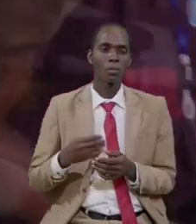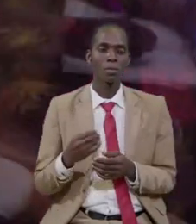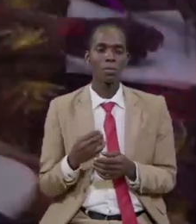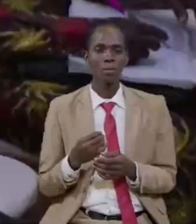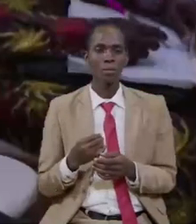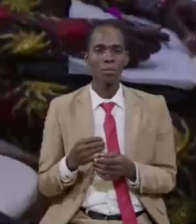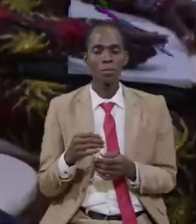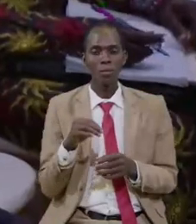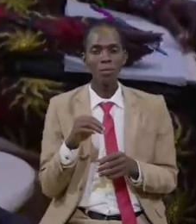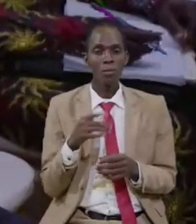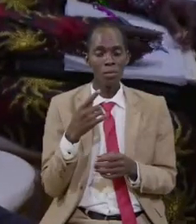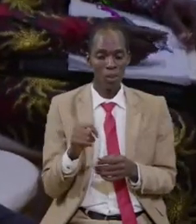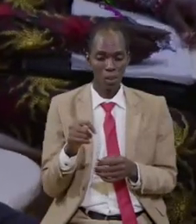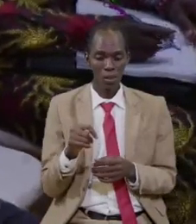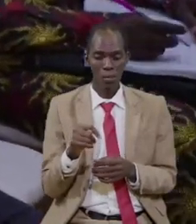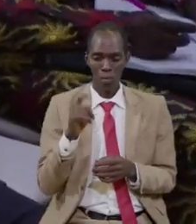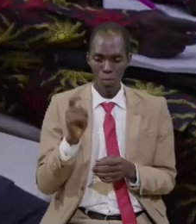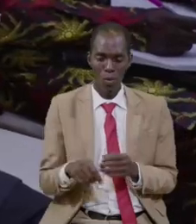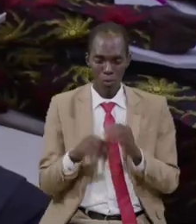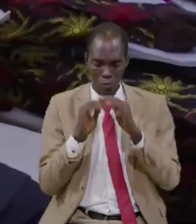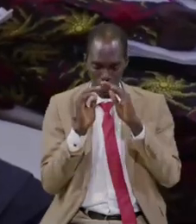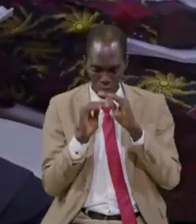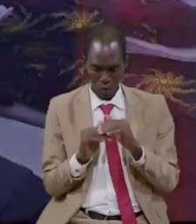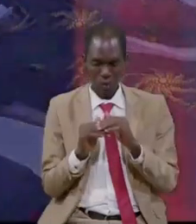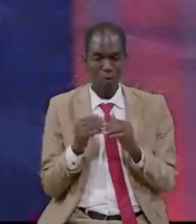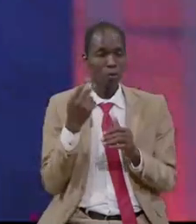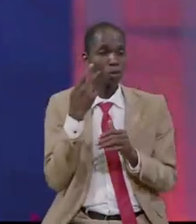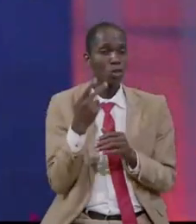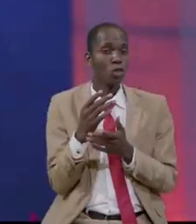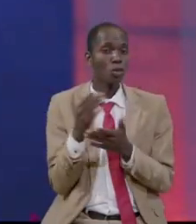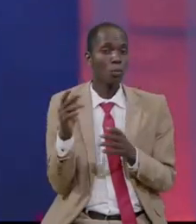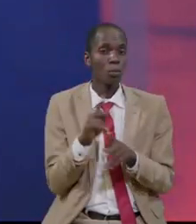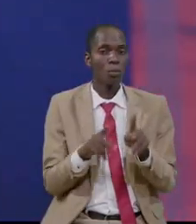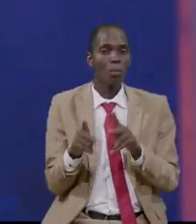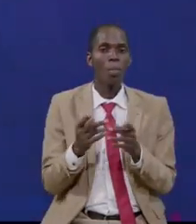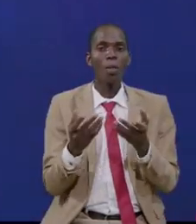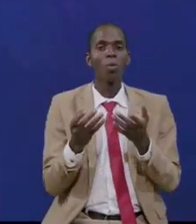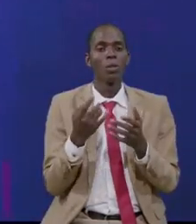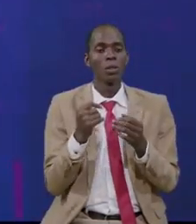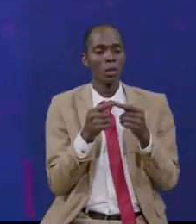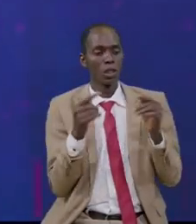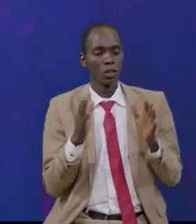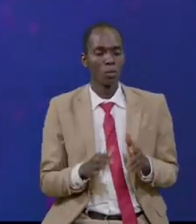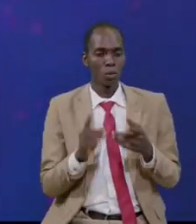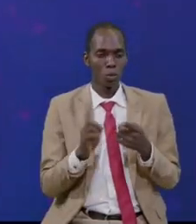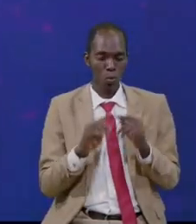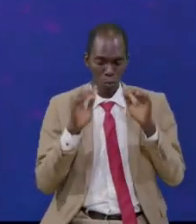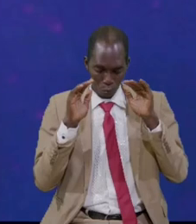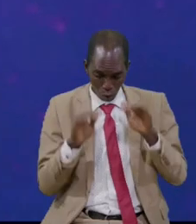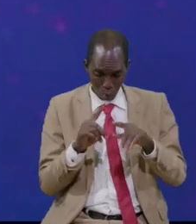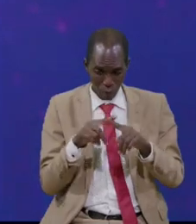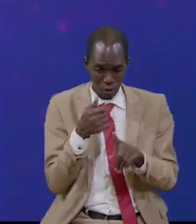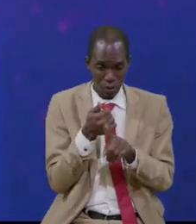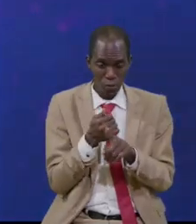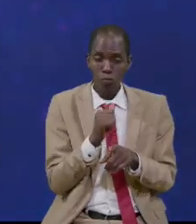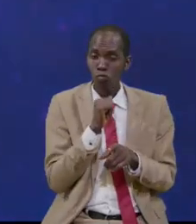Et tu dois fléchir d'abord. Il y a des gens, ils veulent que l'ennemi fléchisse. Mais eux ne fléchissent